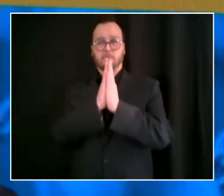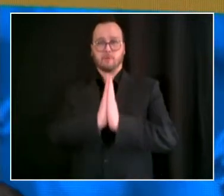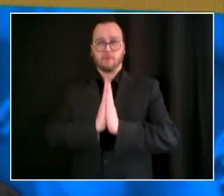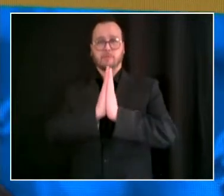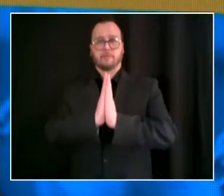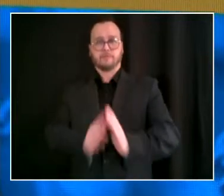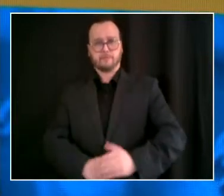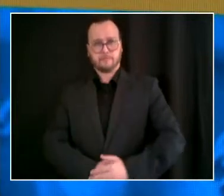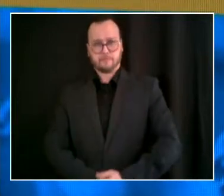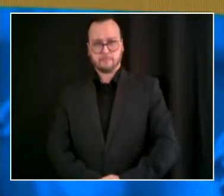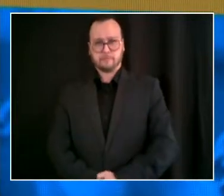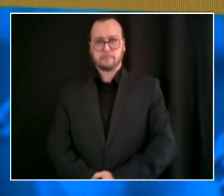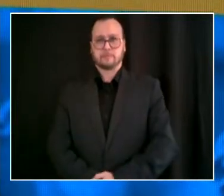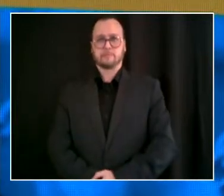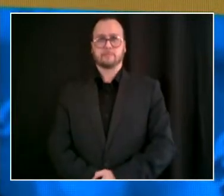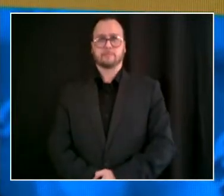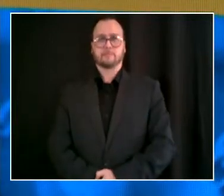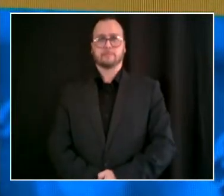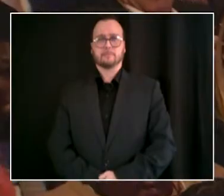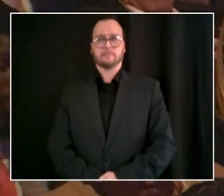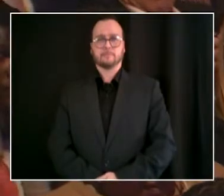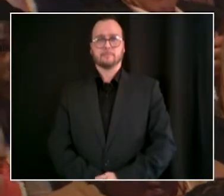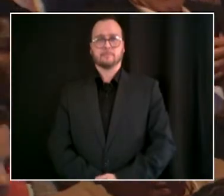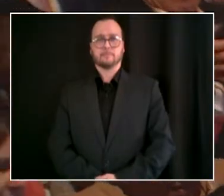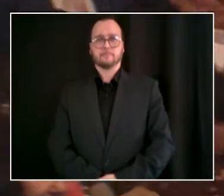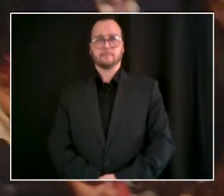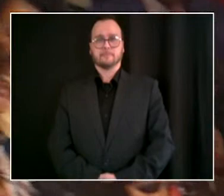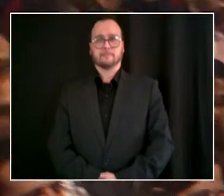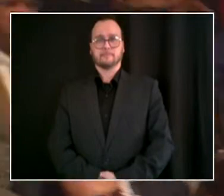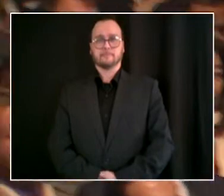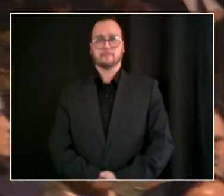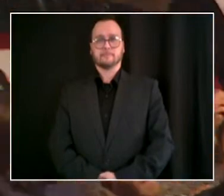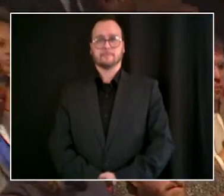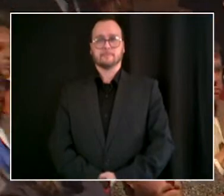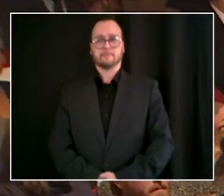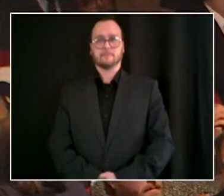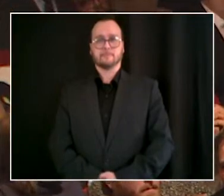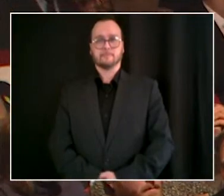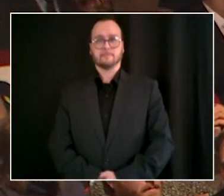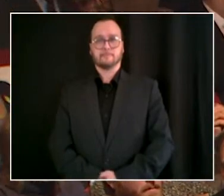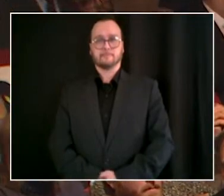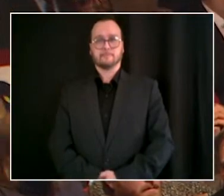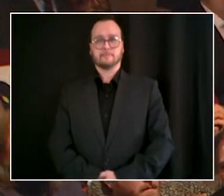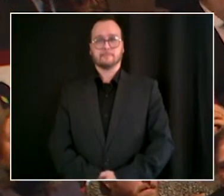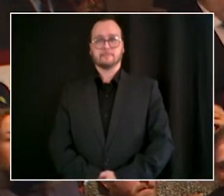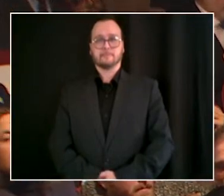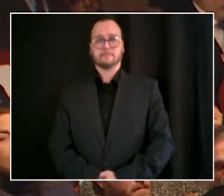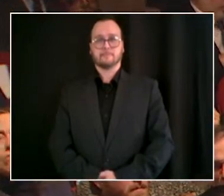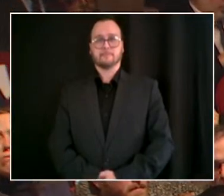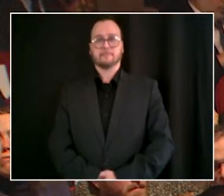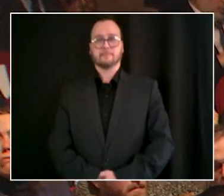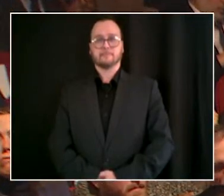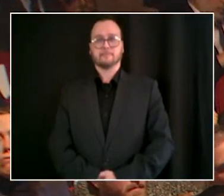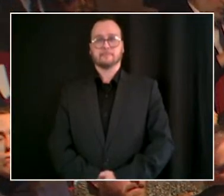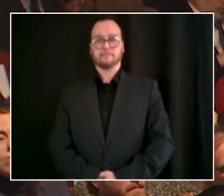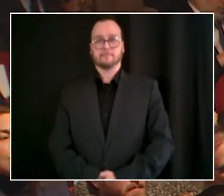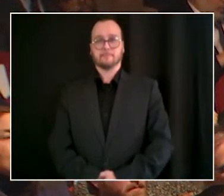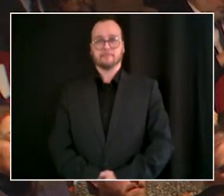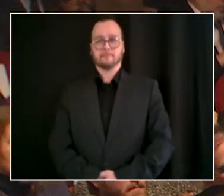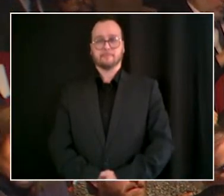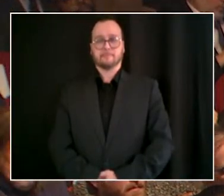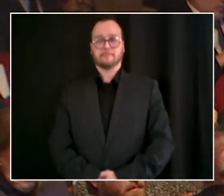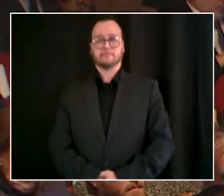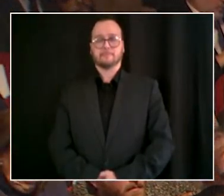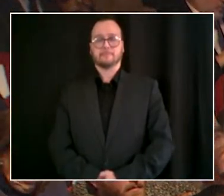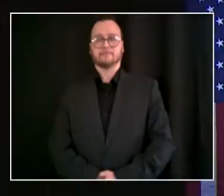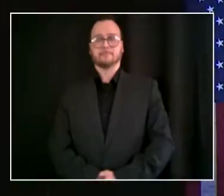بسم الله الرحمن الرحيم يا أيها الذين آمنوا استعينوا